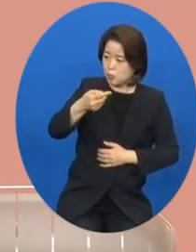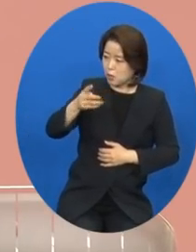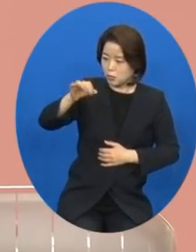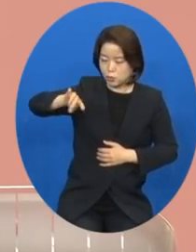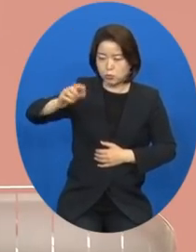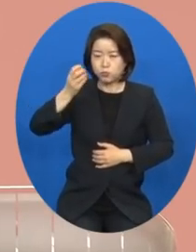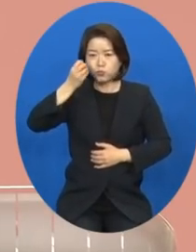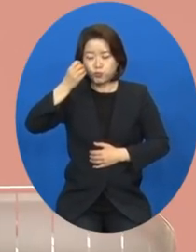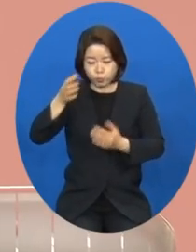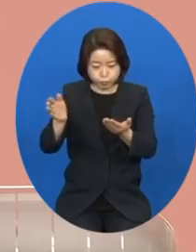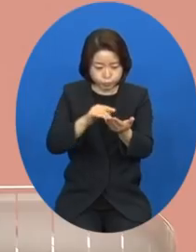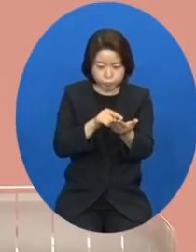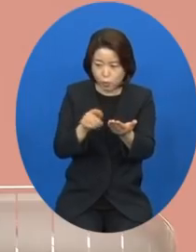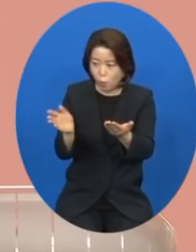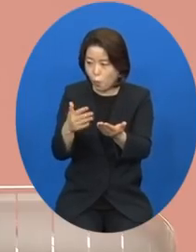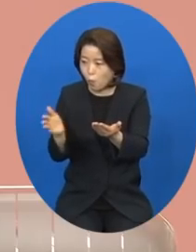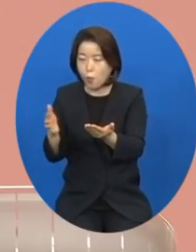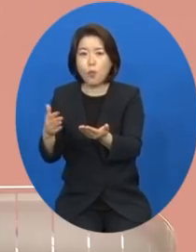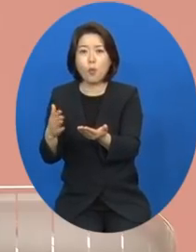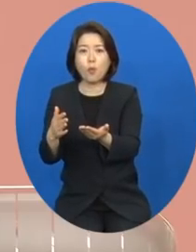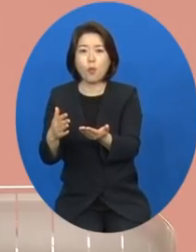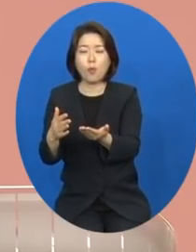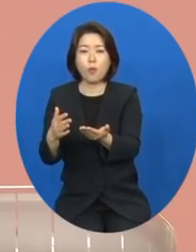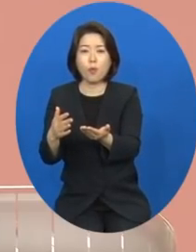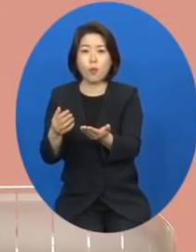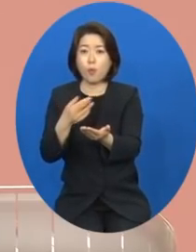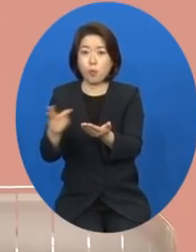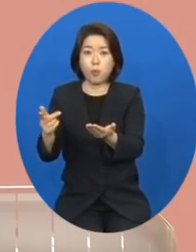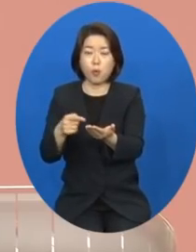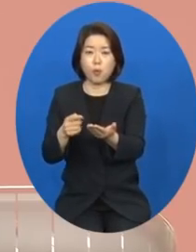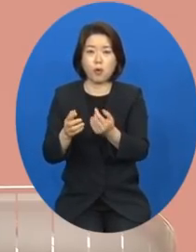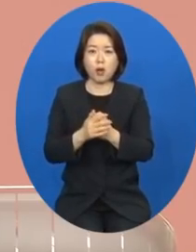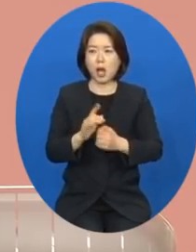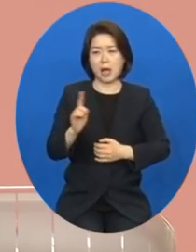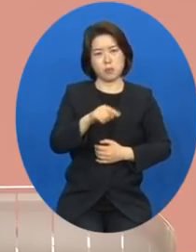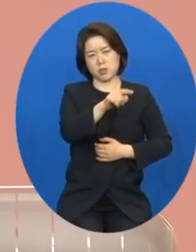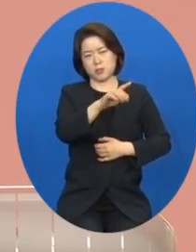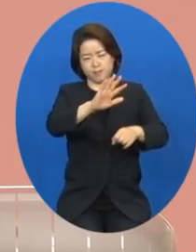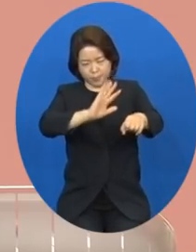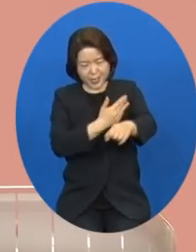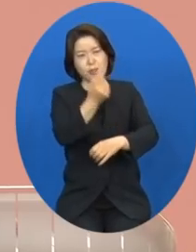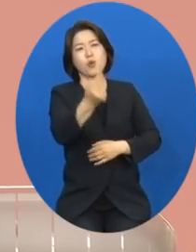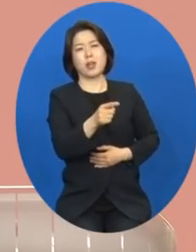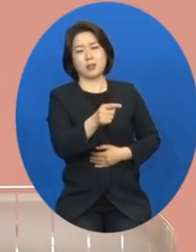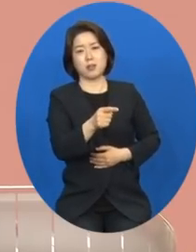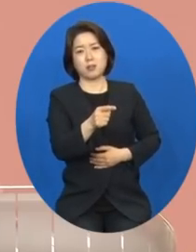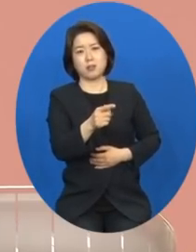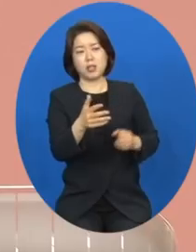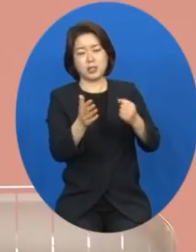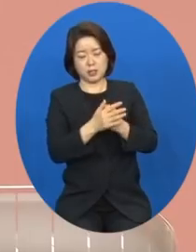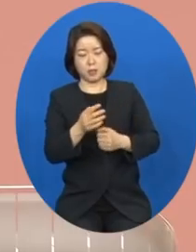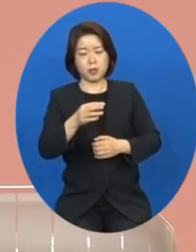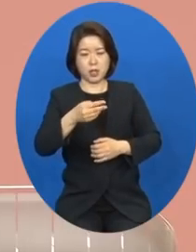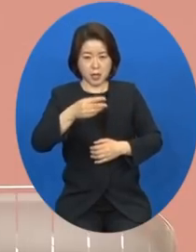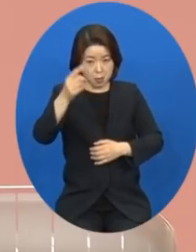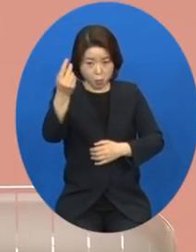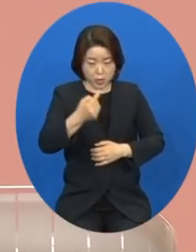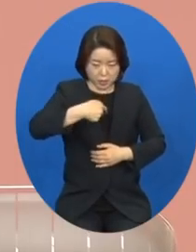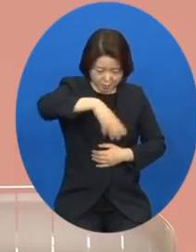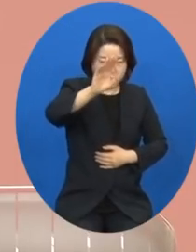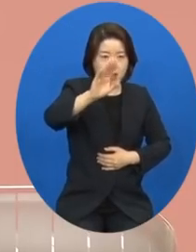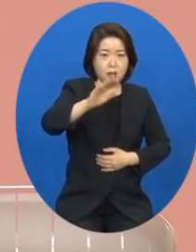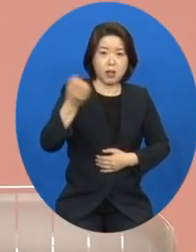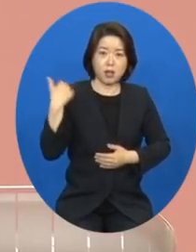이상하네 이름이 없네 내 아무래도 당신은 잘못 된거 같애 그러니까 당신 왔던 길로 돌아 가시오